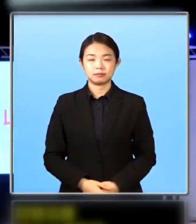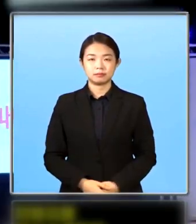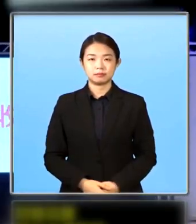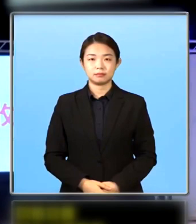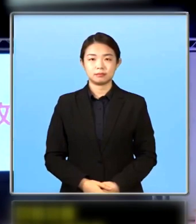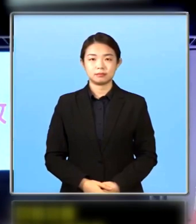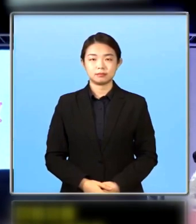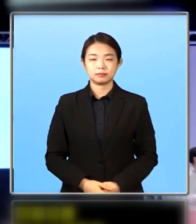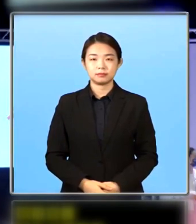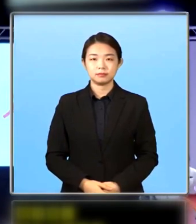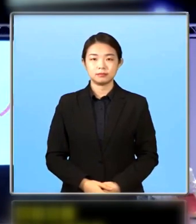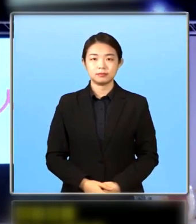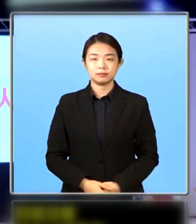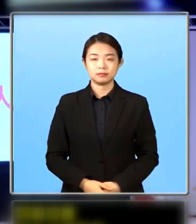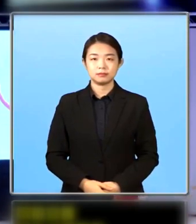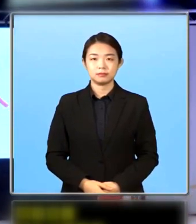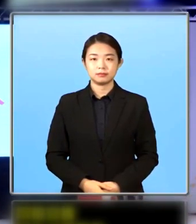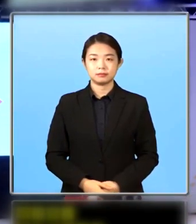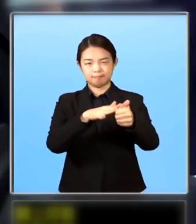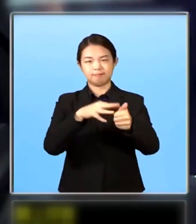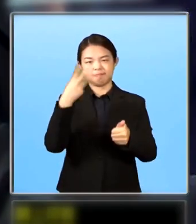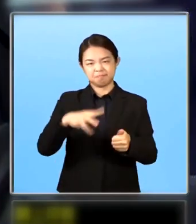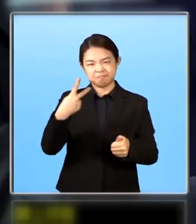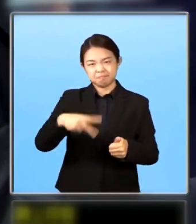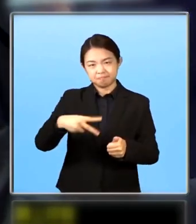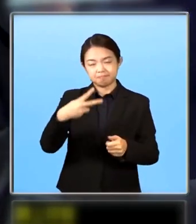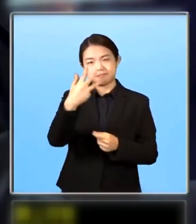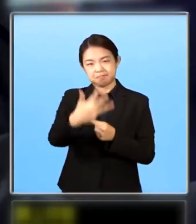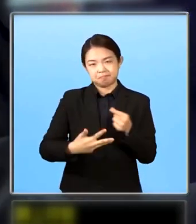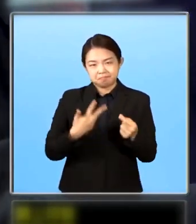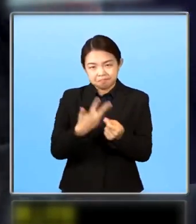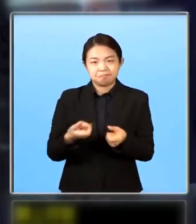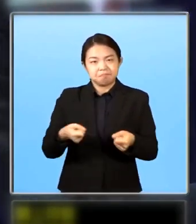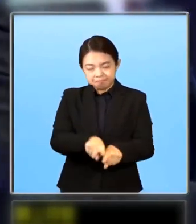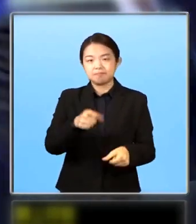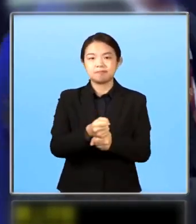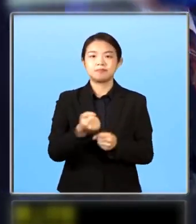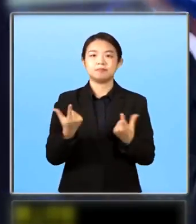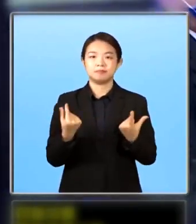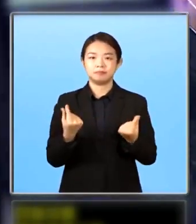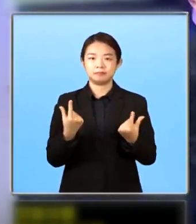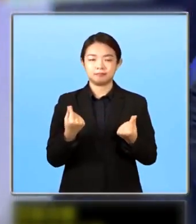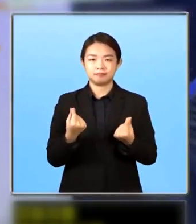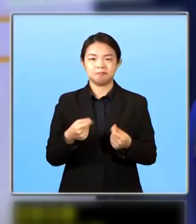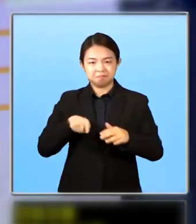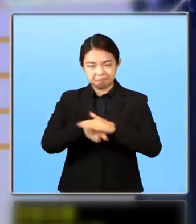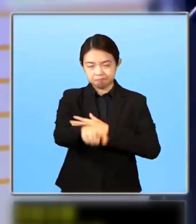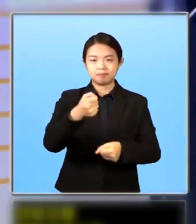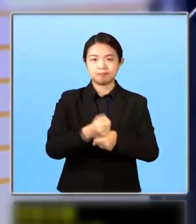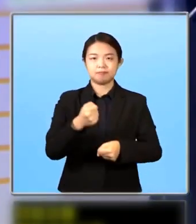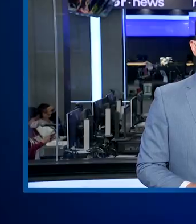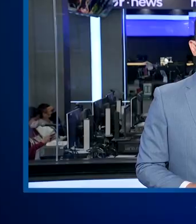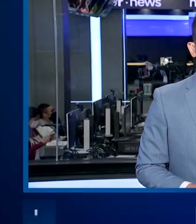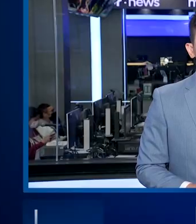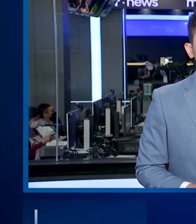班底，接下来就是正式走马上任，兑现选民期望。金新闻蔡凤龙、林嘉怡采访到。